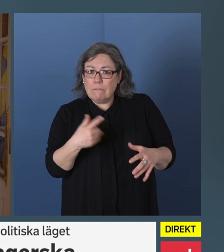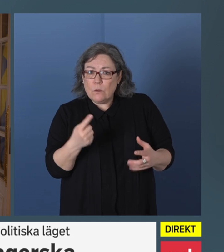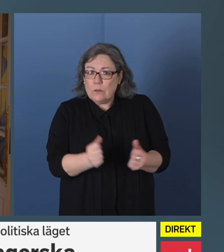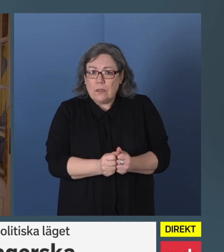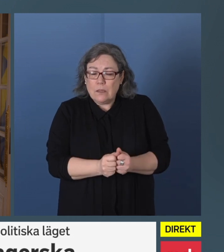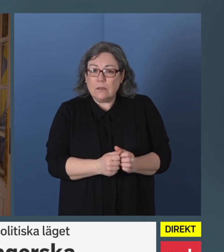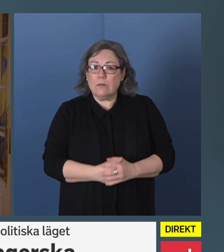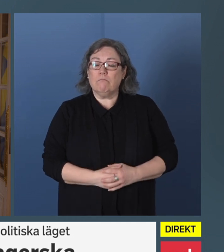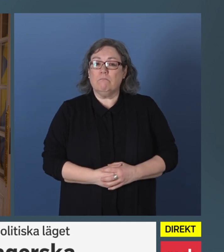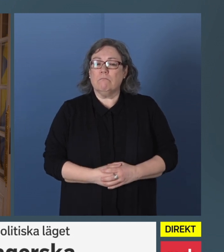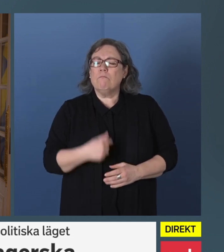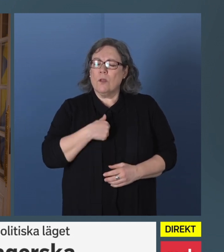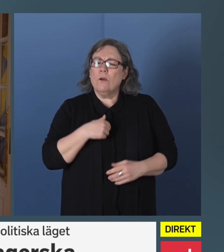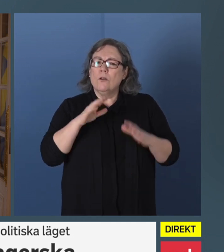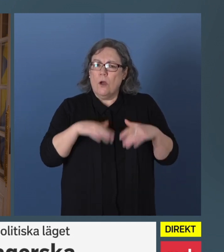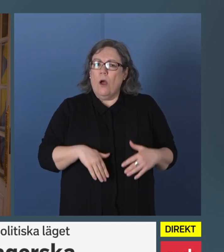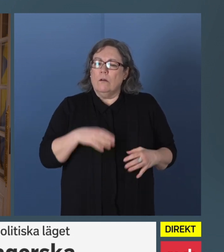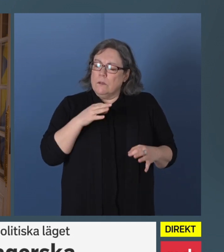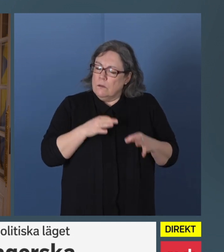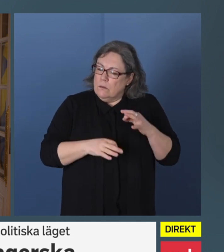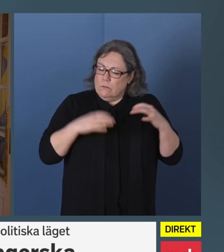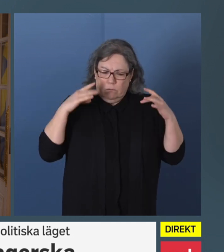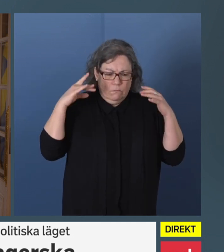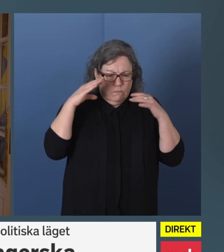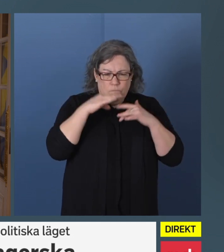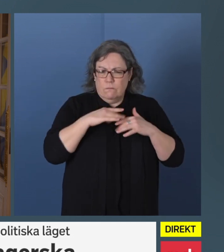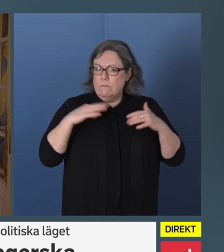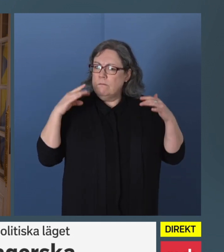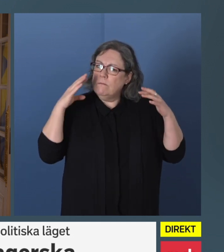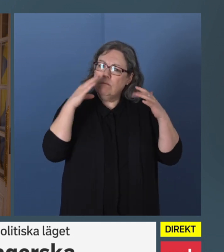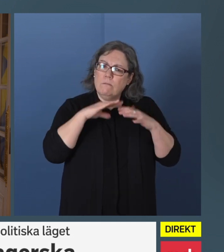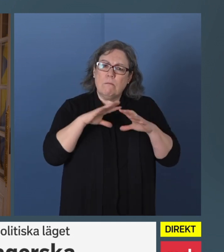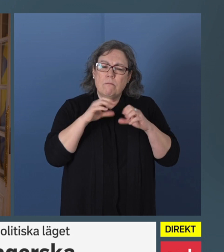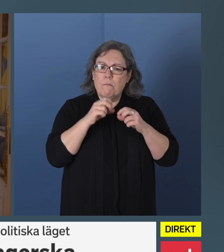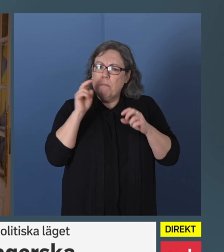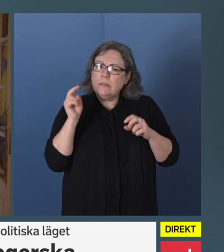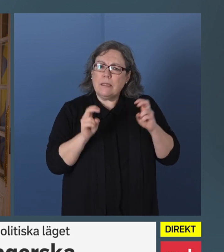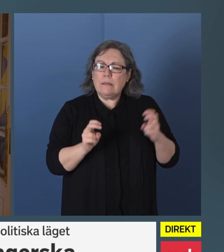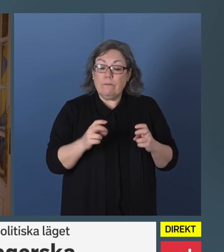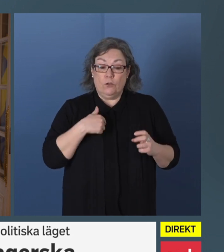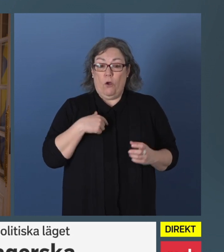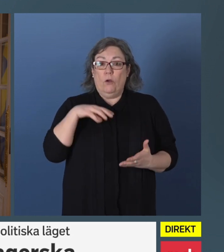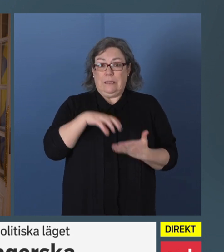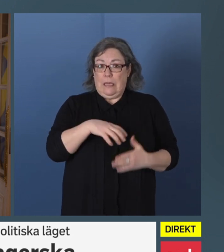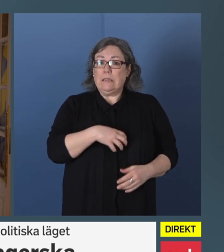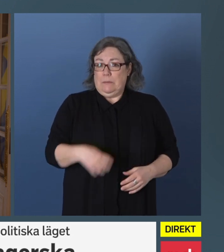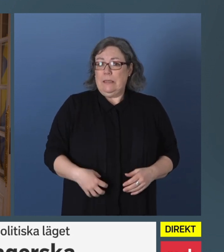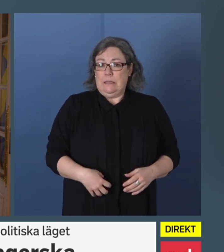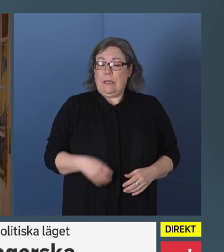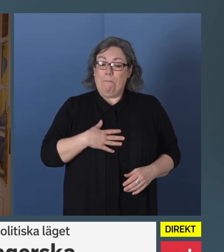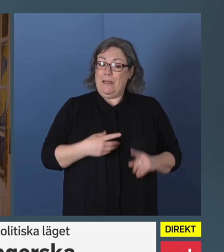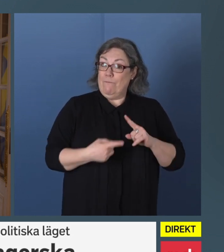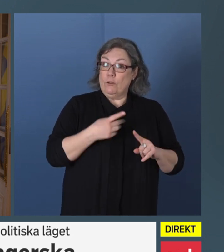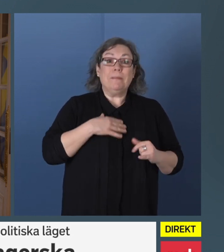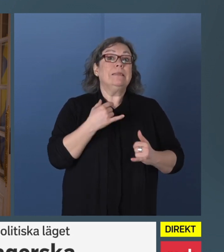Jag har noga övervägt båda perspektiven. Och som statsminister är min första och sista fråga inför sådana